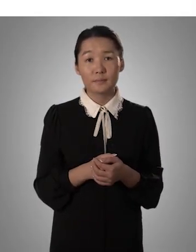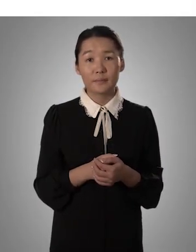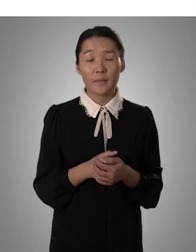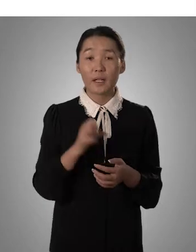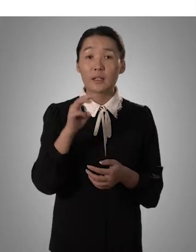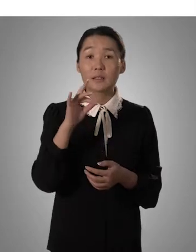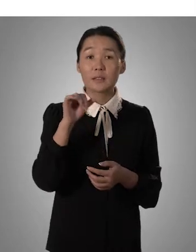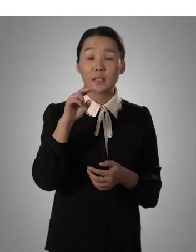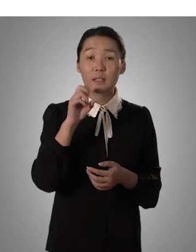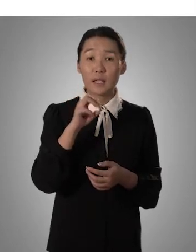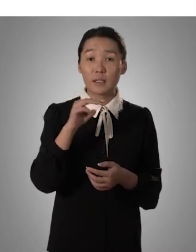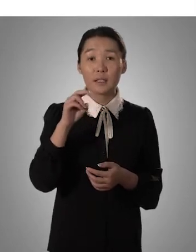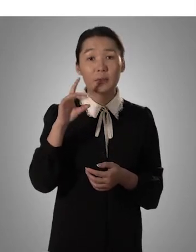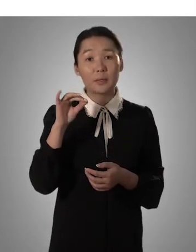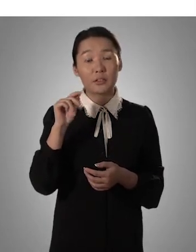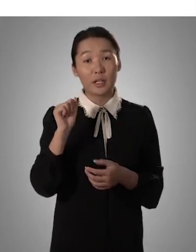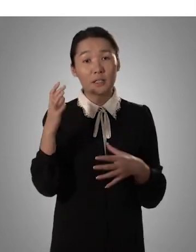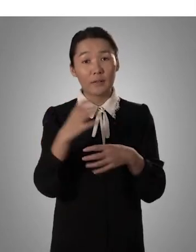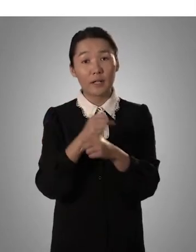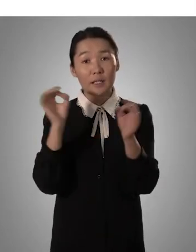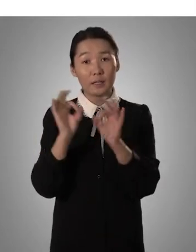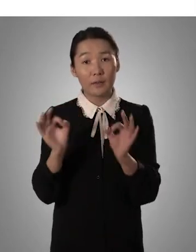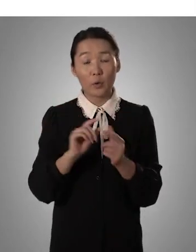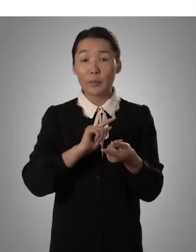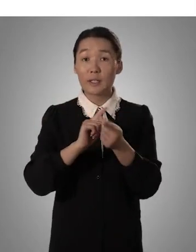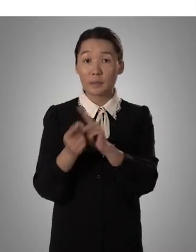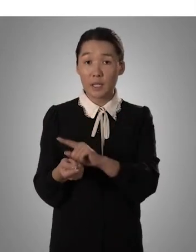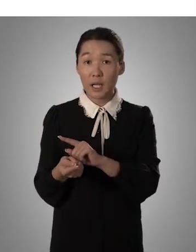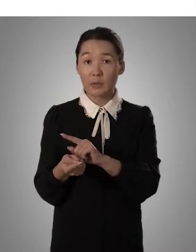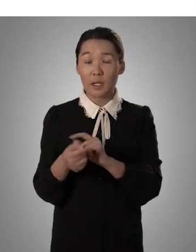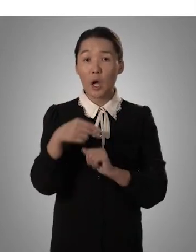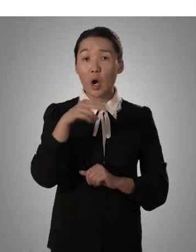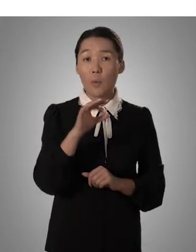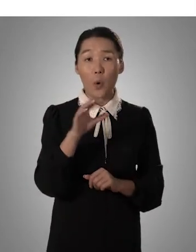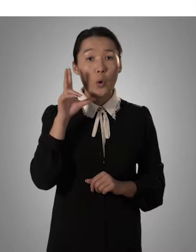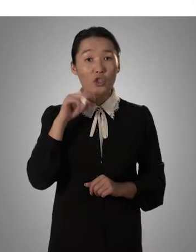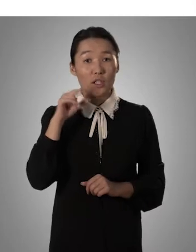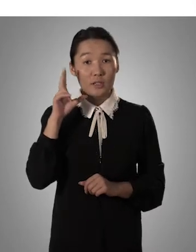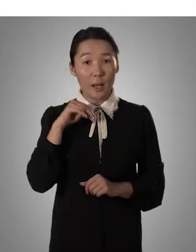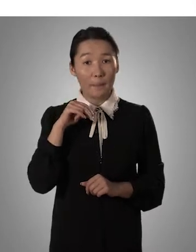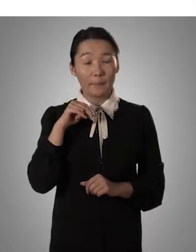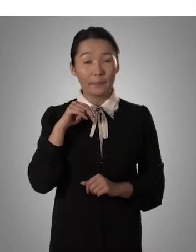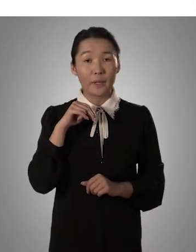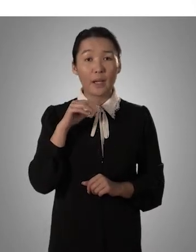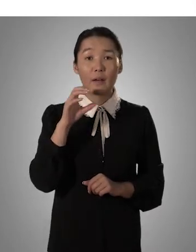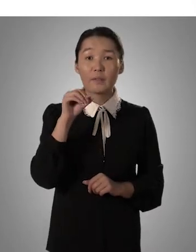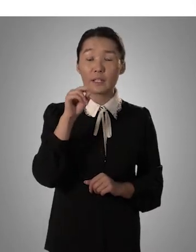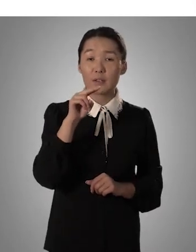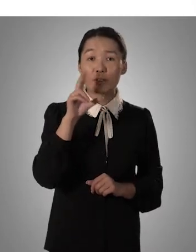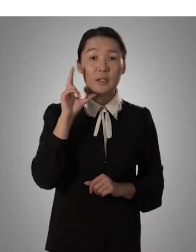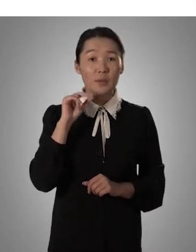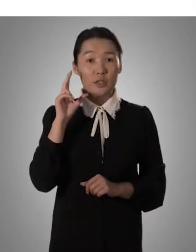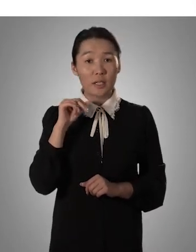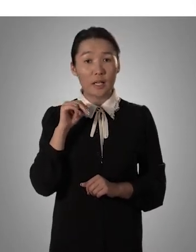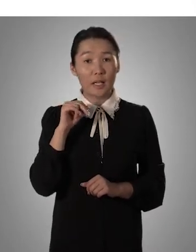страдательные части в краткой форме изменяются по числам в единственном числе